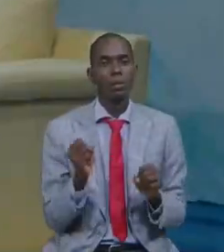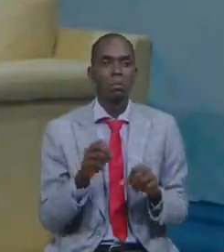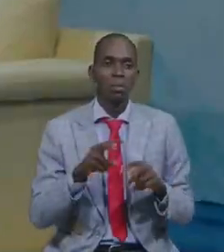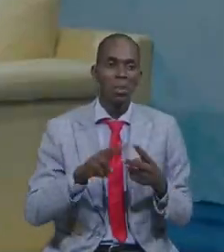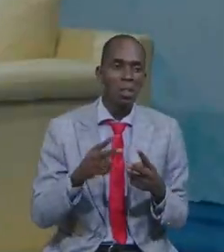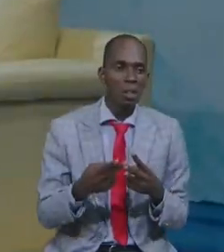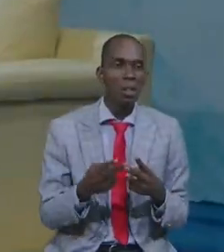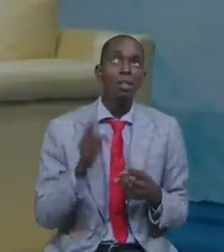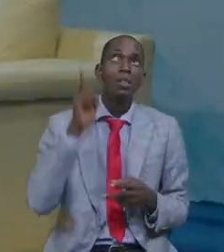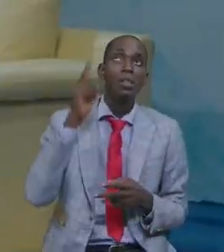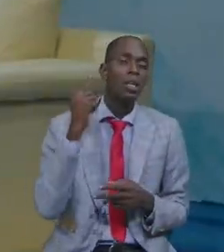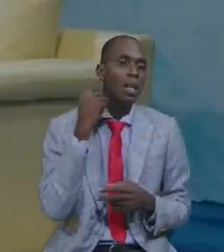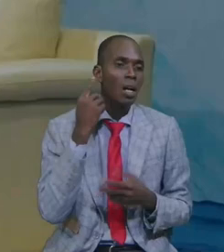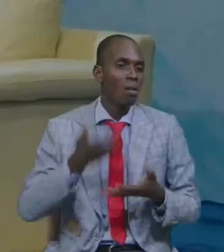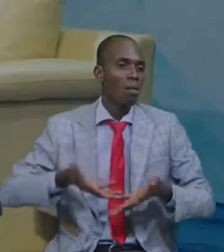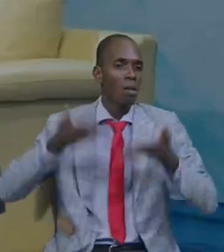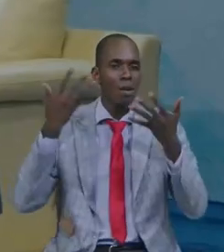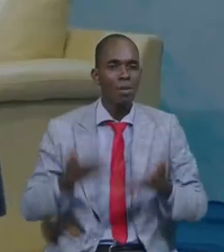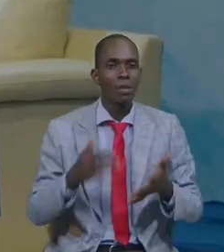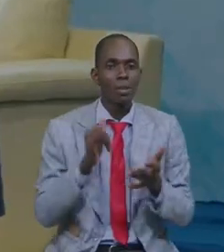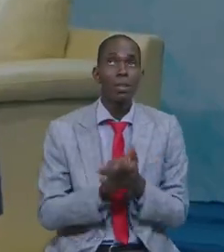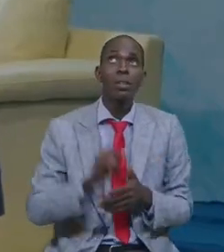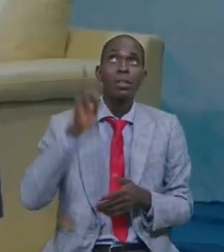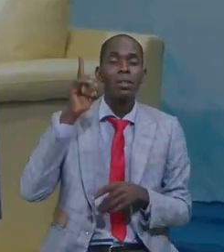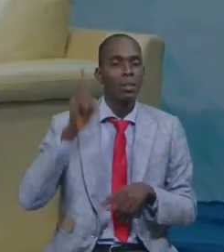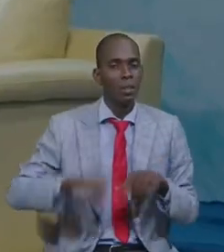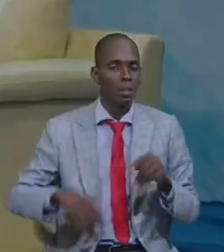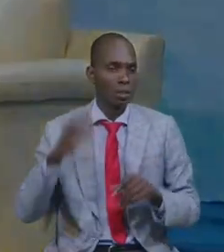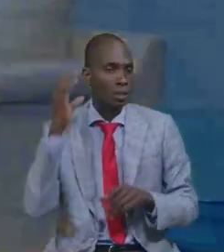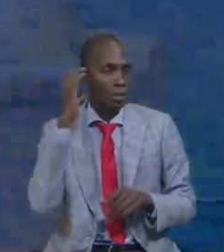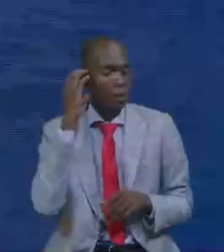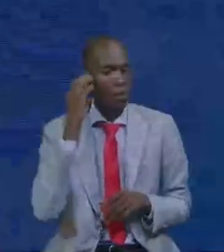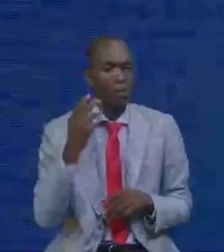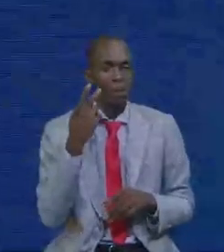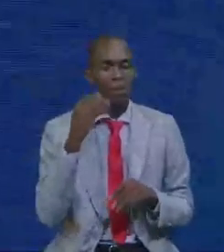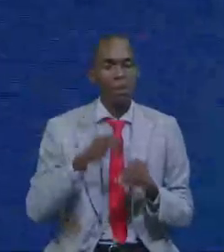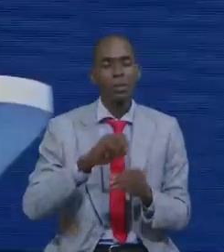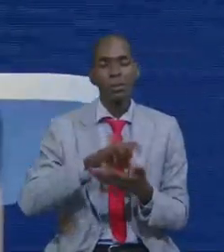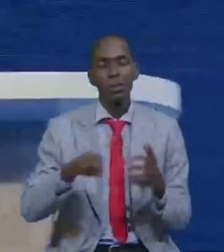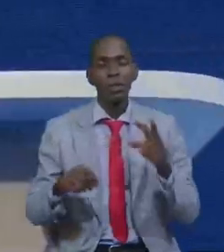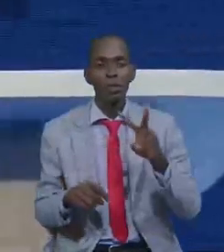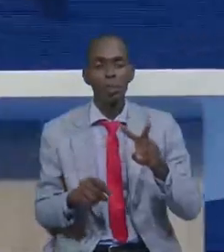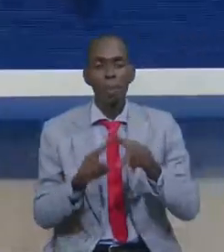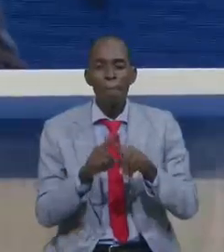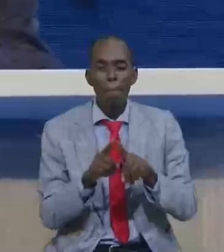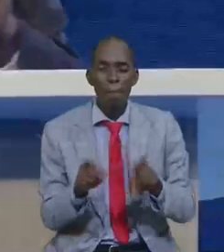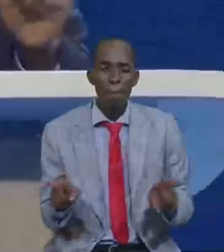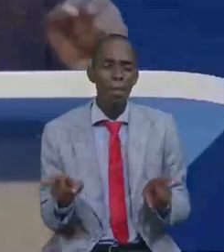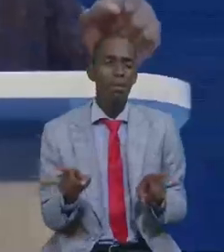dure pour entendre. Voyez le verset 2, il dit, verset 2,